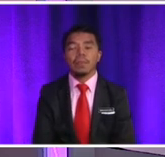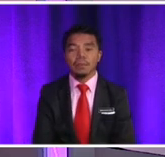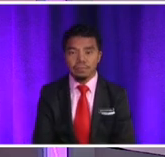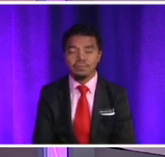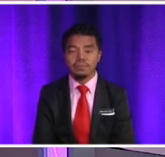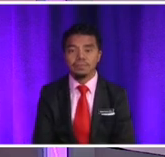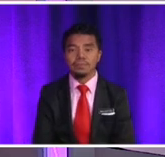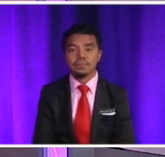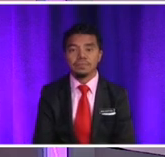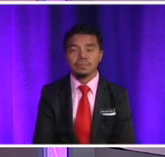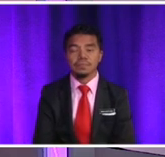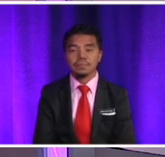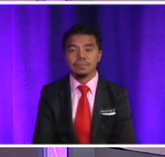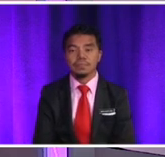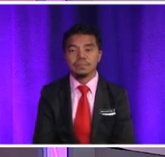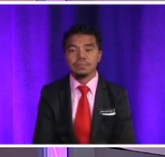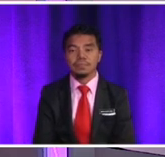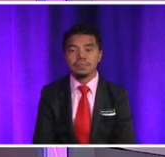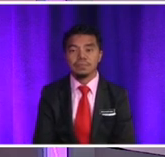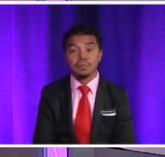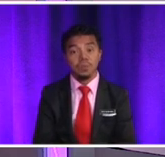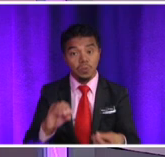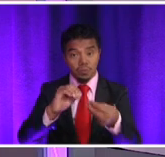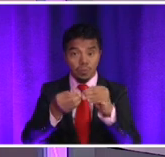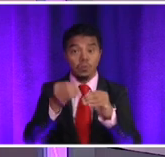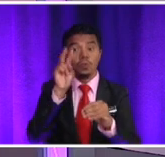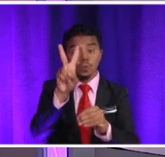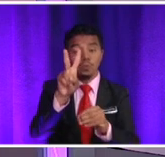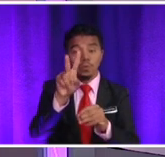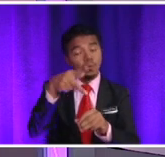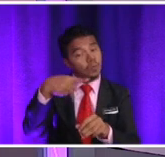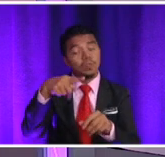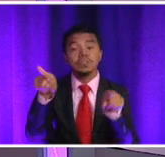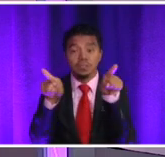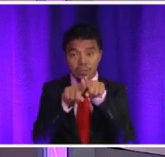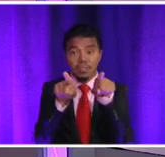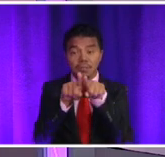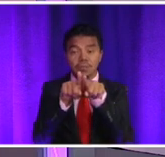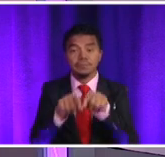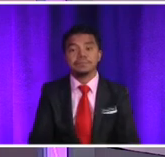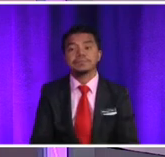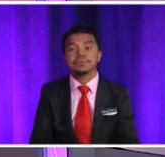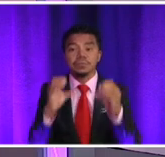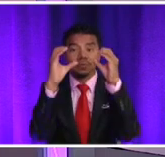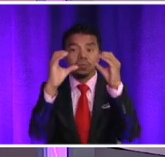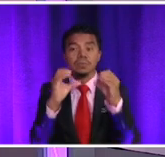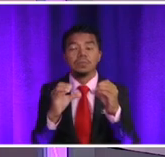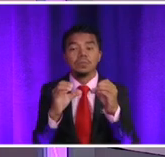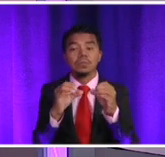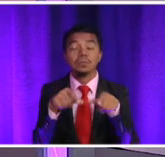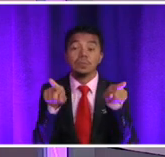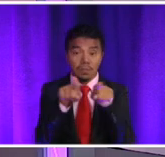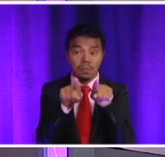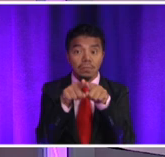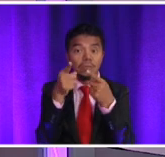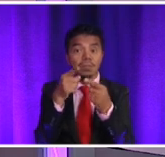Oke begitu juga yang tadi yang kedua kita menjawab kita berikan soalan Nyatakan